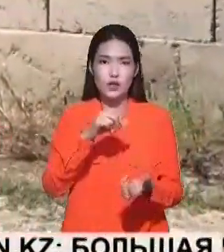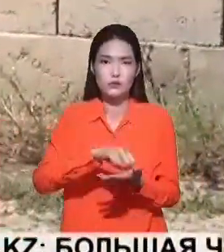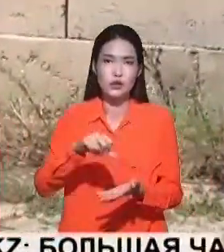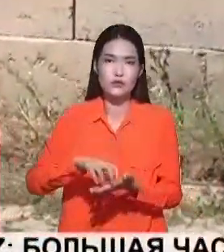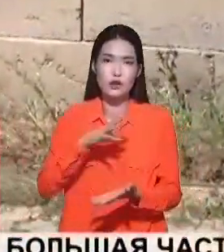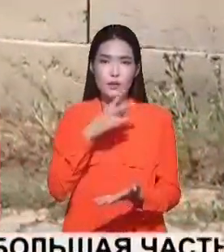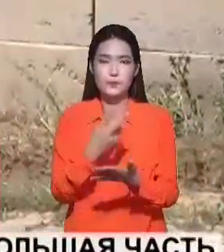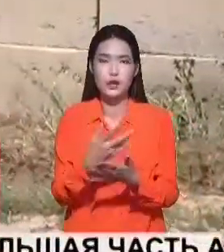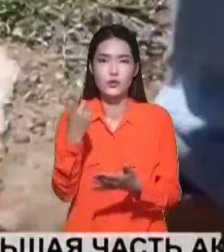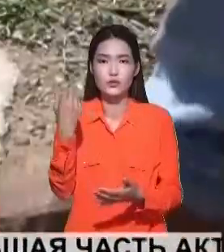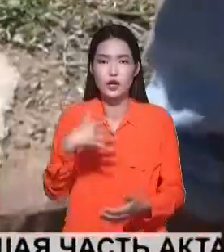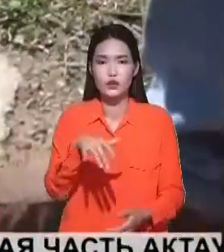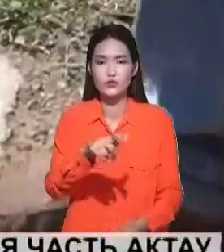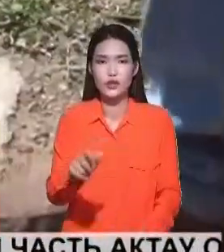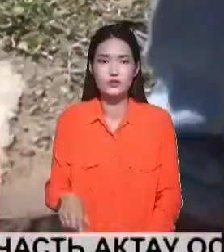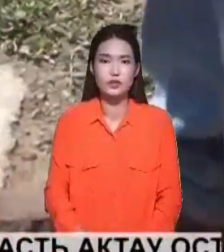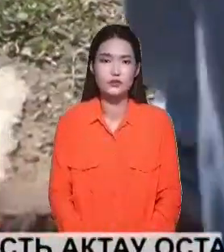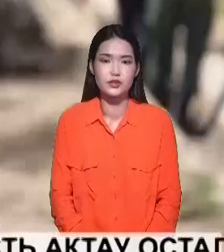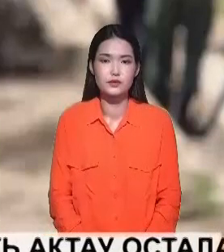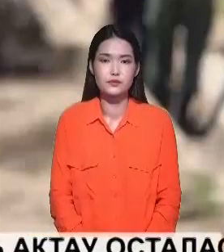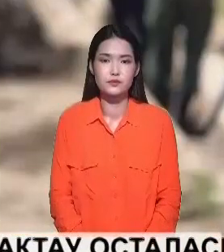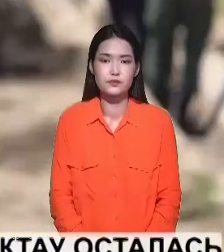около 150 человек.